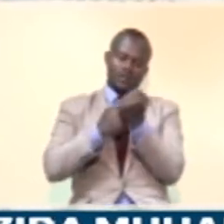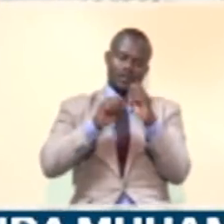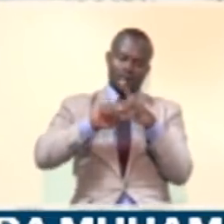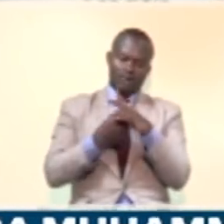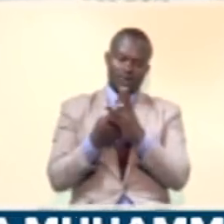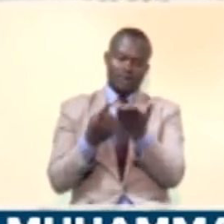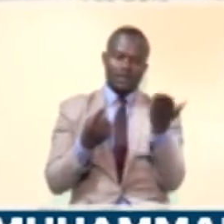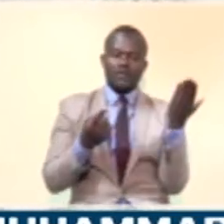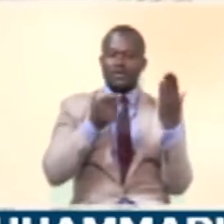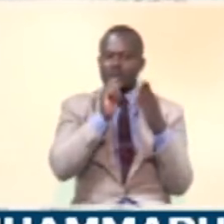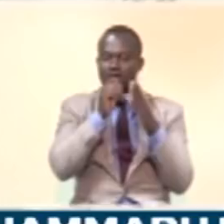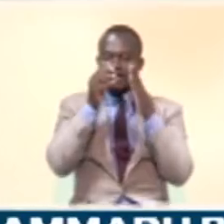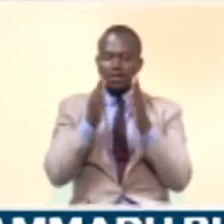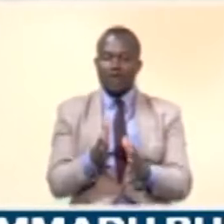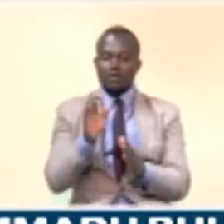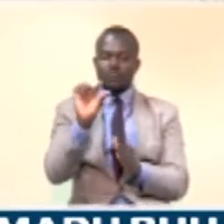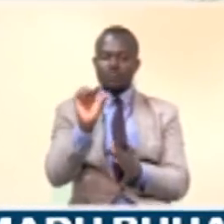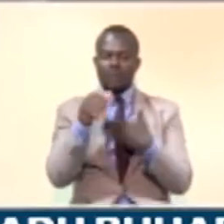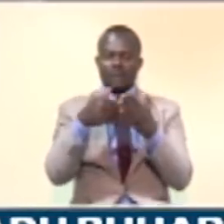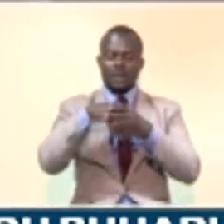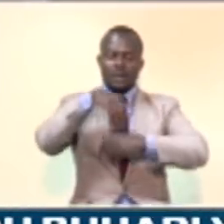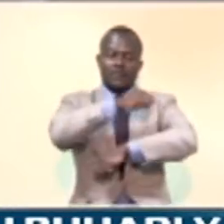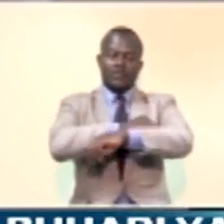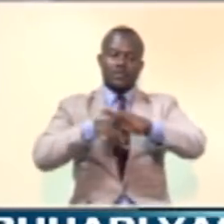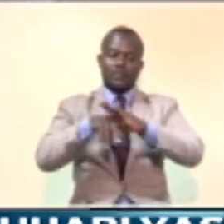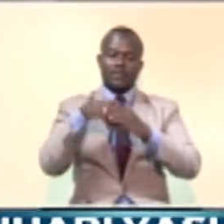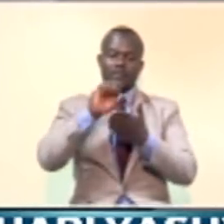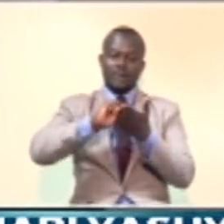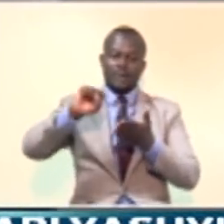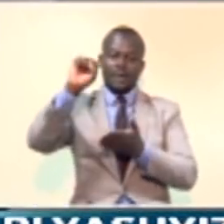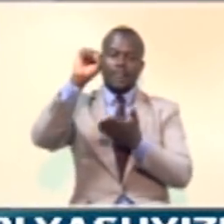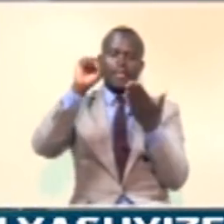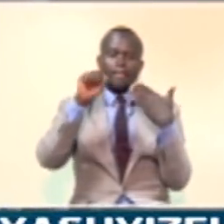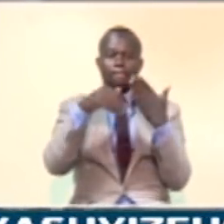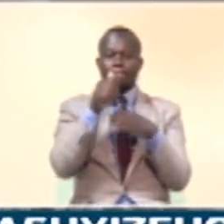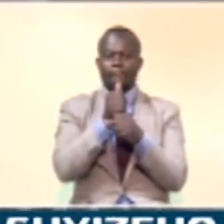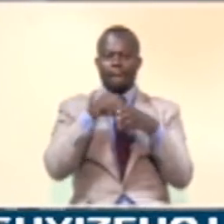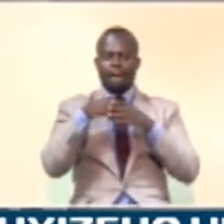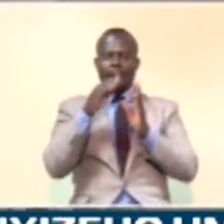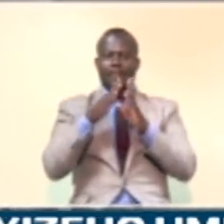gutangiza utunyamakuru mu mashuri abanza ndetse n'ayisumbuye akorera hano